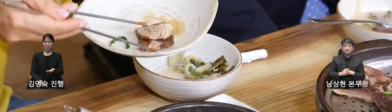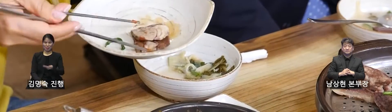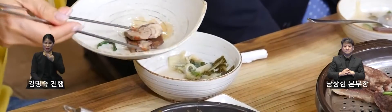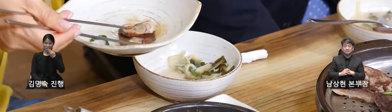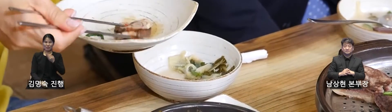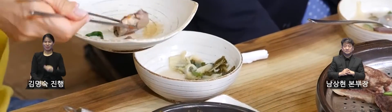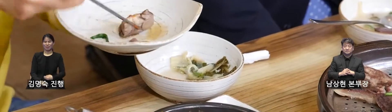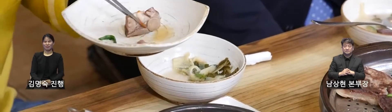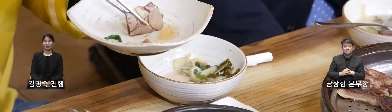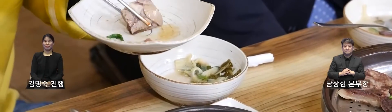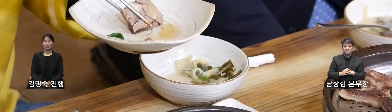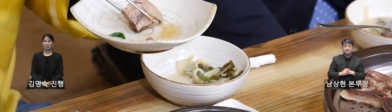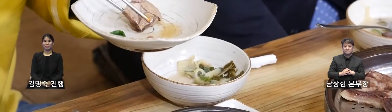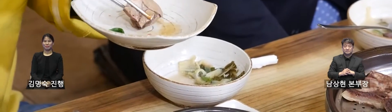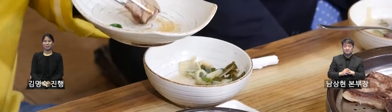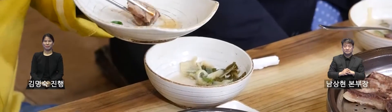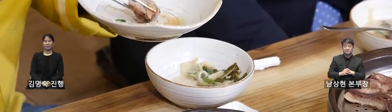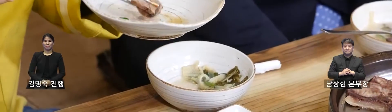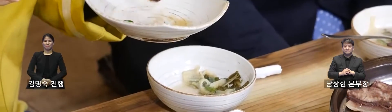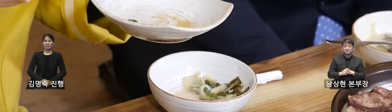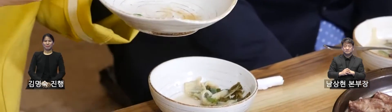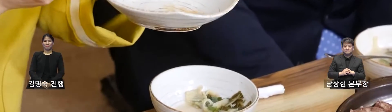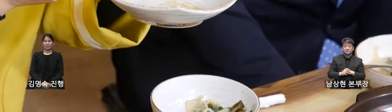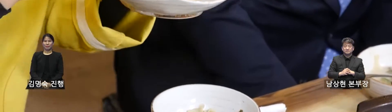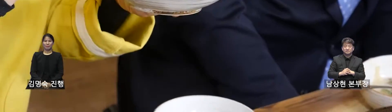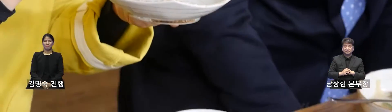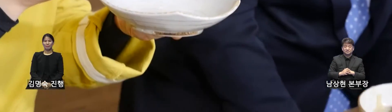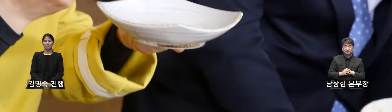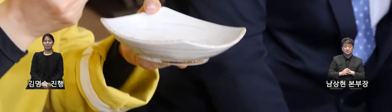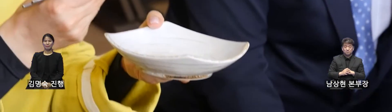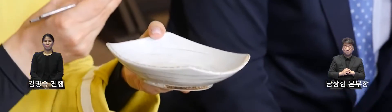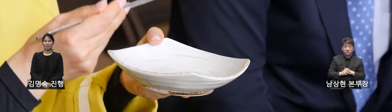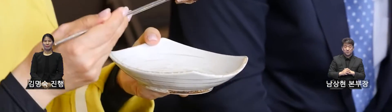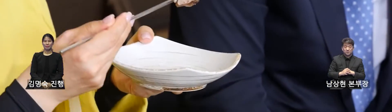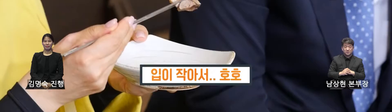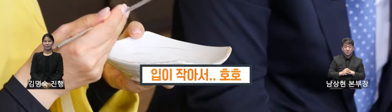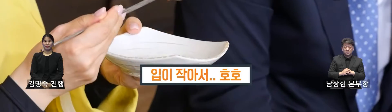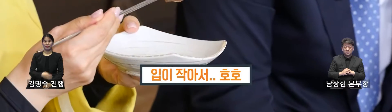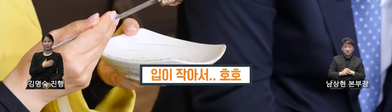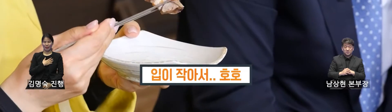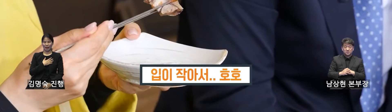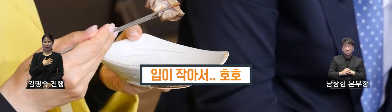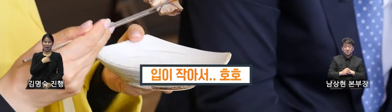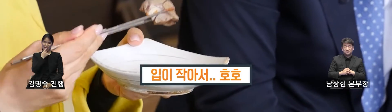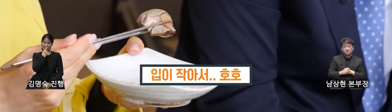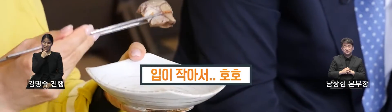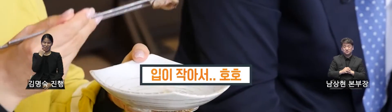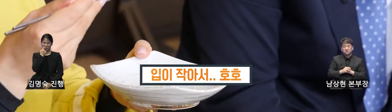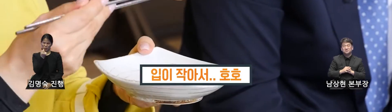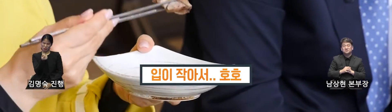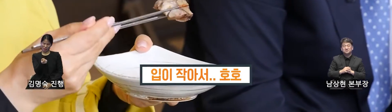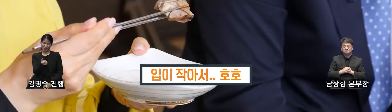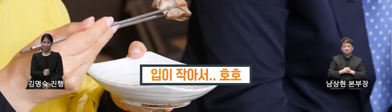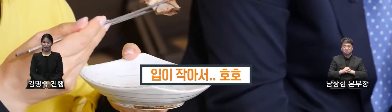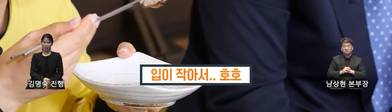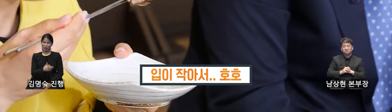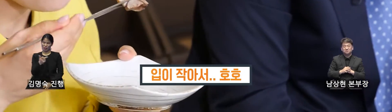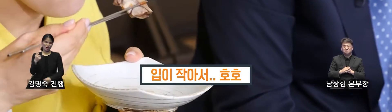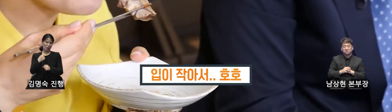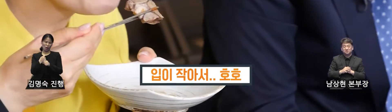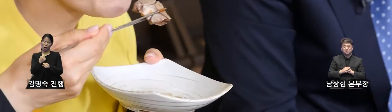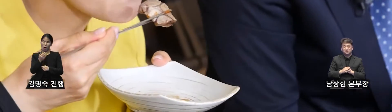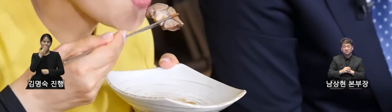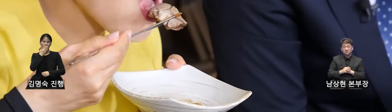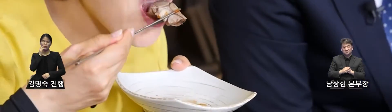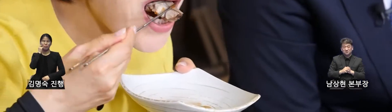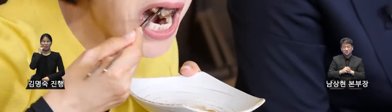먹어보도록 하겠습니다. 제가 입이 작아가지고요. 크게 하면 잘 안